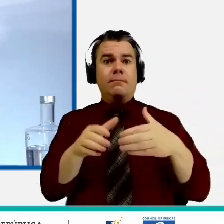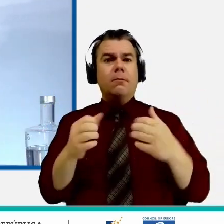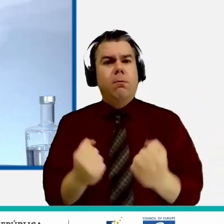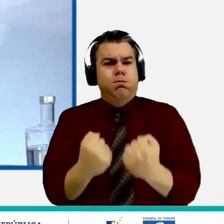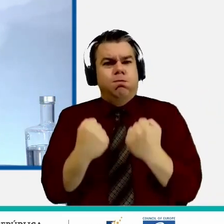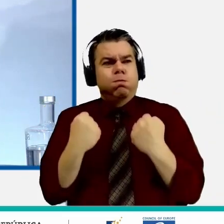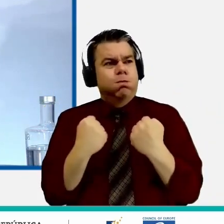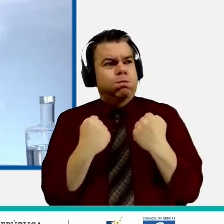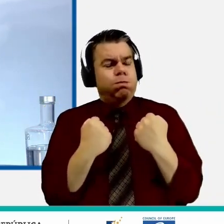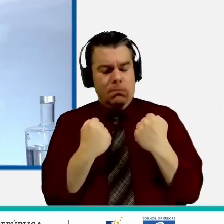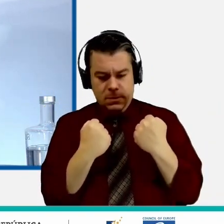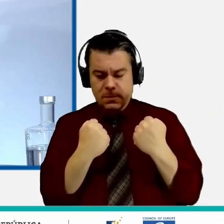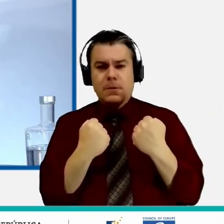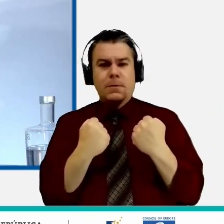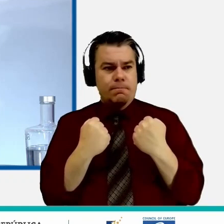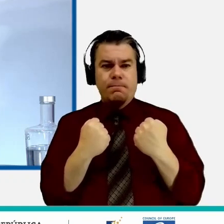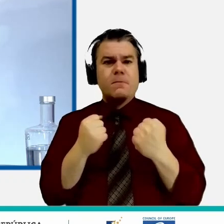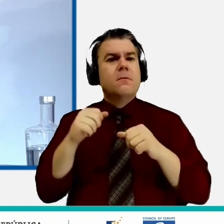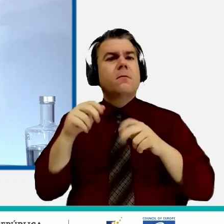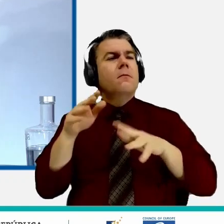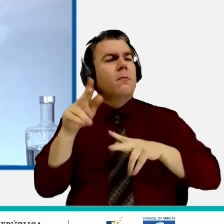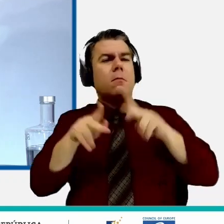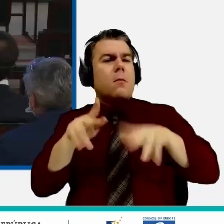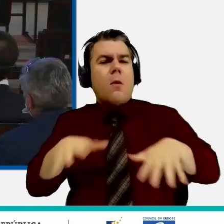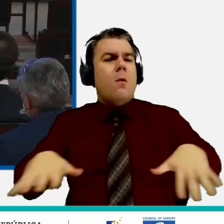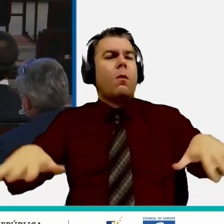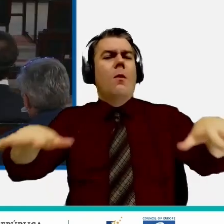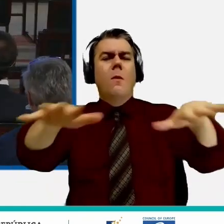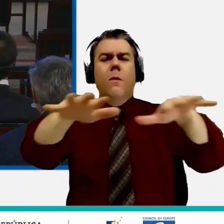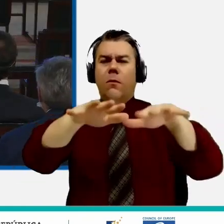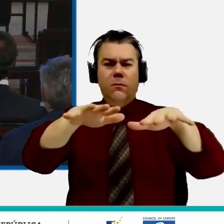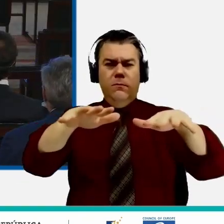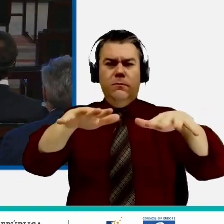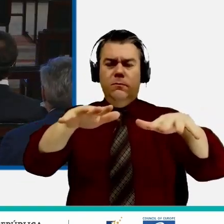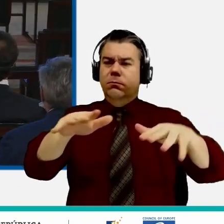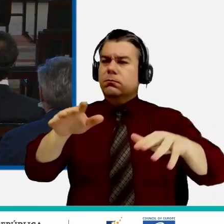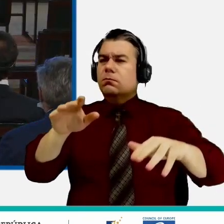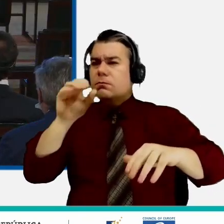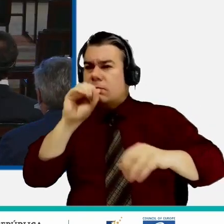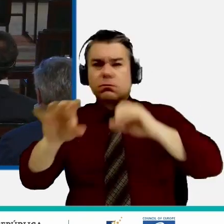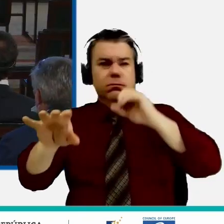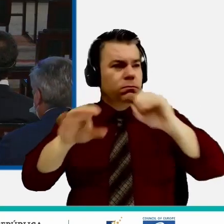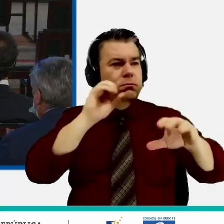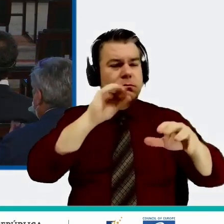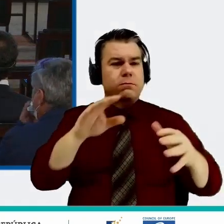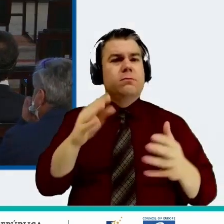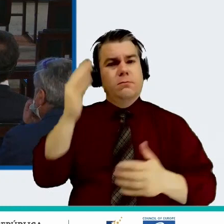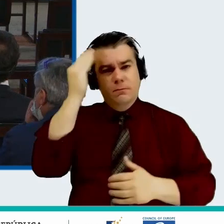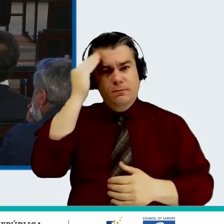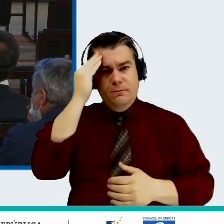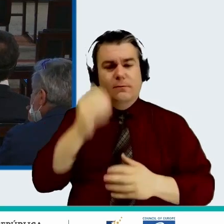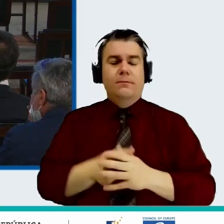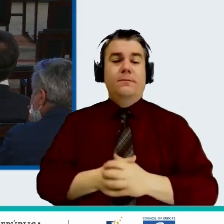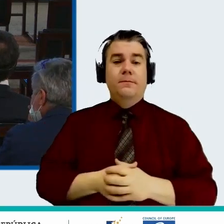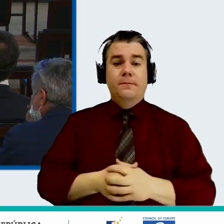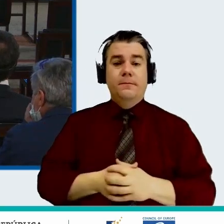Thank you. Thank и этой ситуацией мы обязаны воспользоваться. Thank you so much. Rebecca, one practical next step. What should we be